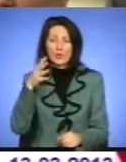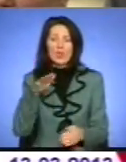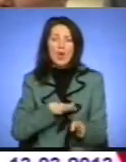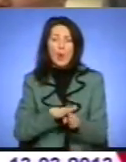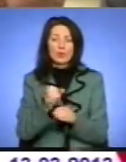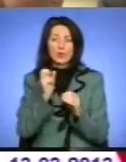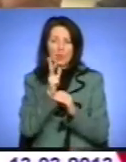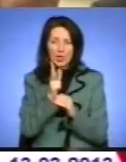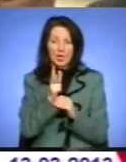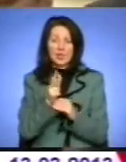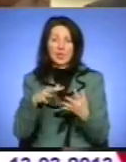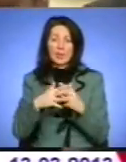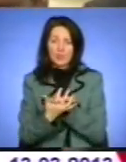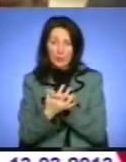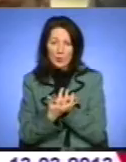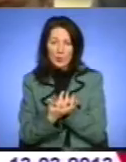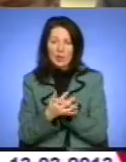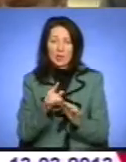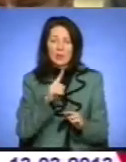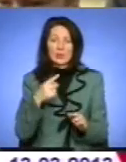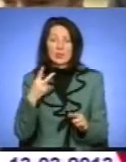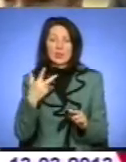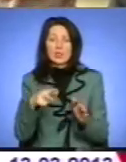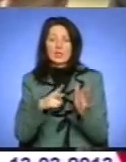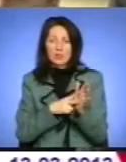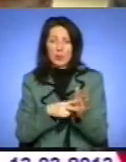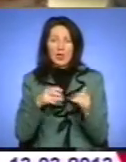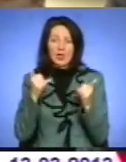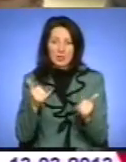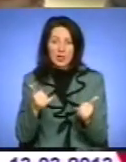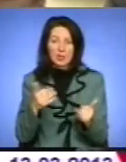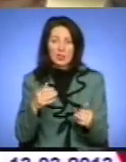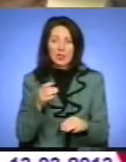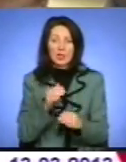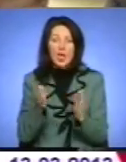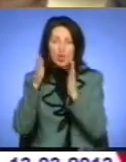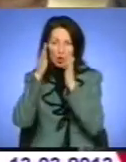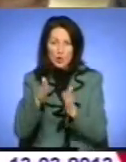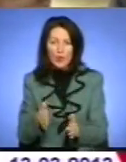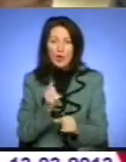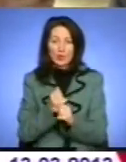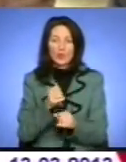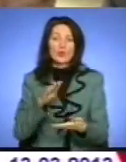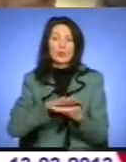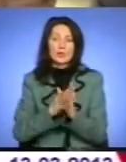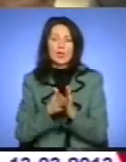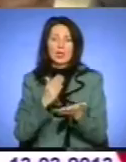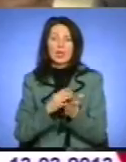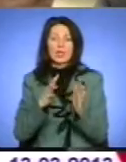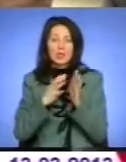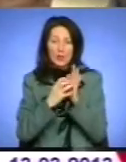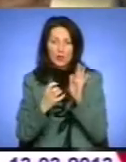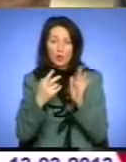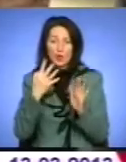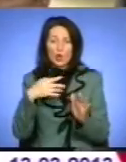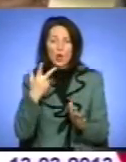населених пунктів із 77, значить, зараз, значить, на стовбах вже в робочому стані знаходиться 943 світильники. В